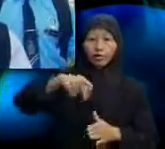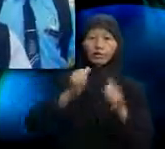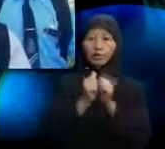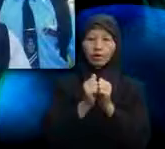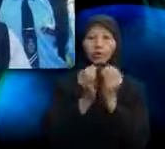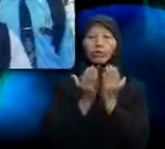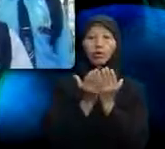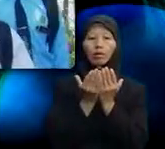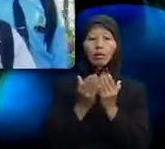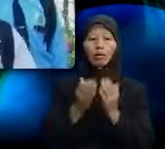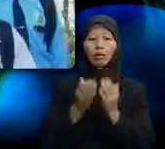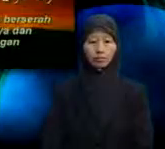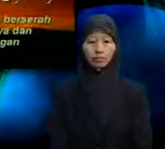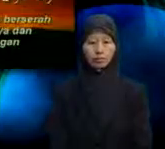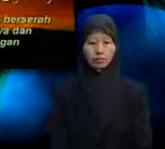dengan bacaan doa.